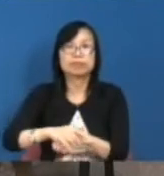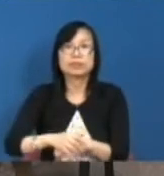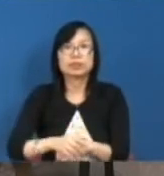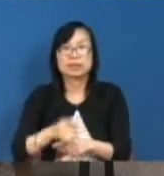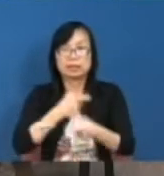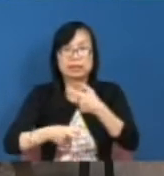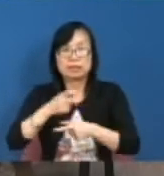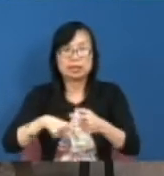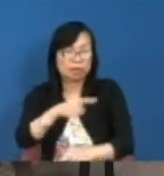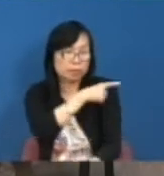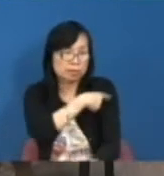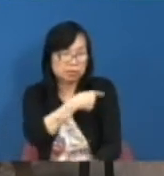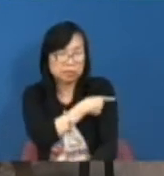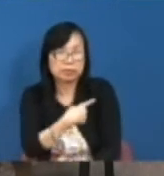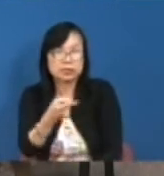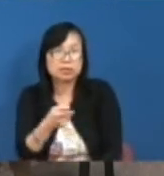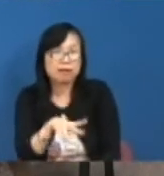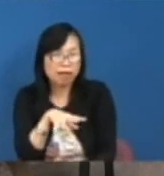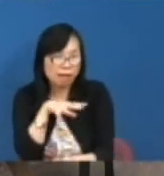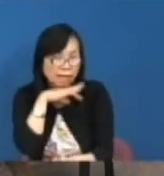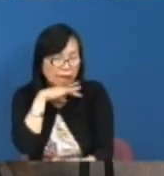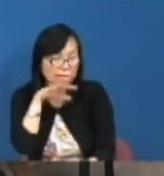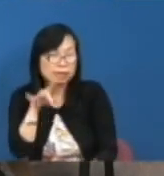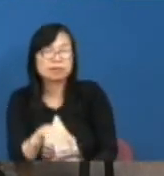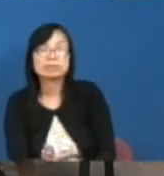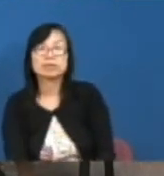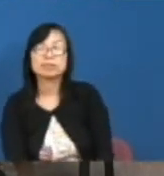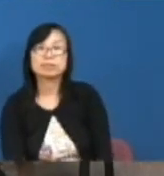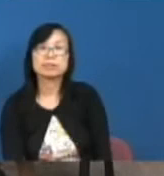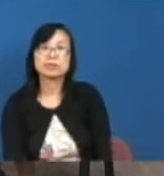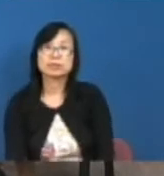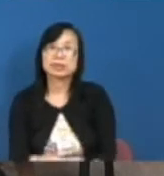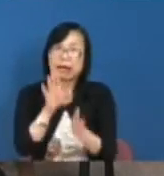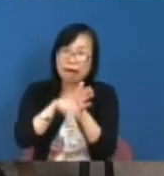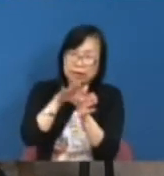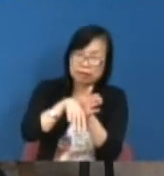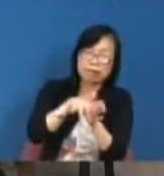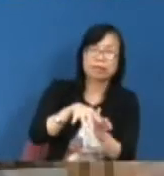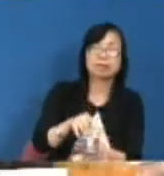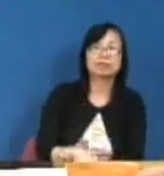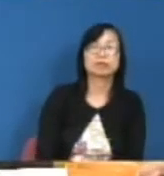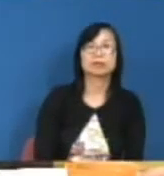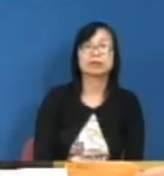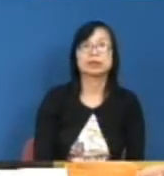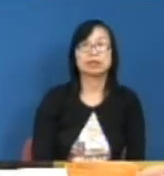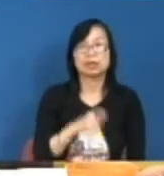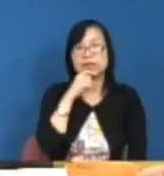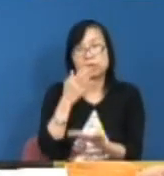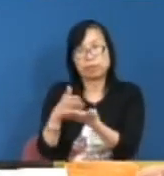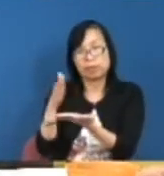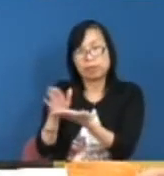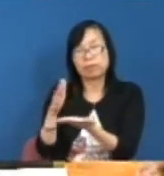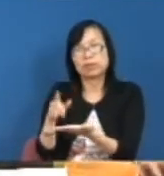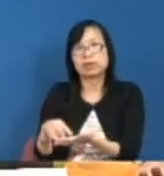經濟學博士不知道怎麼回來的，怎麼搞啊哥。那我們現在全部的權貴，包括一部分的泛民主派